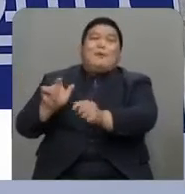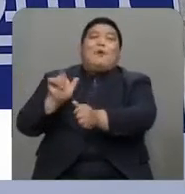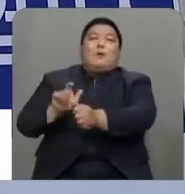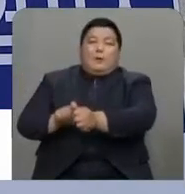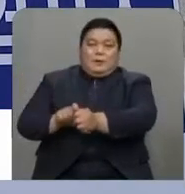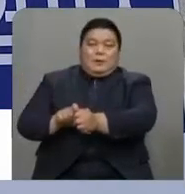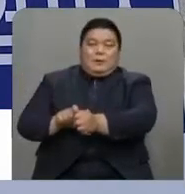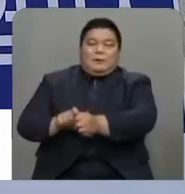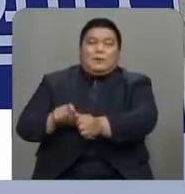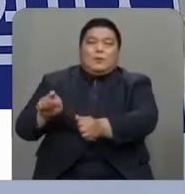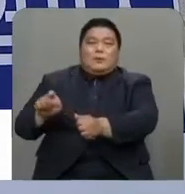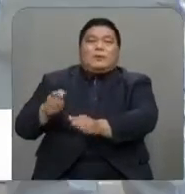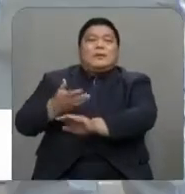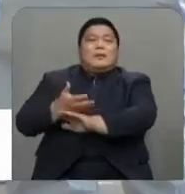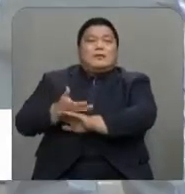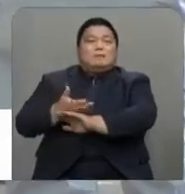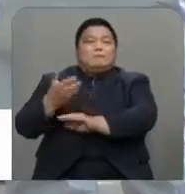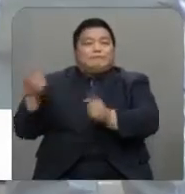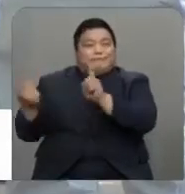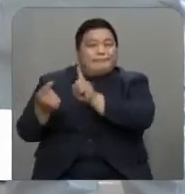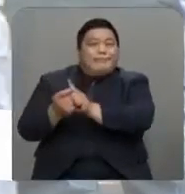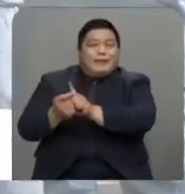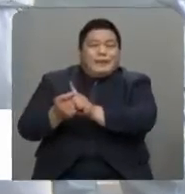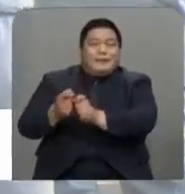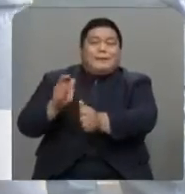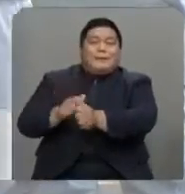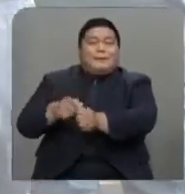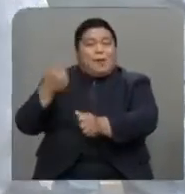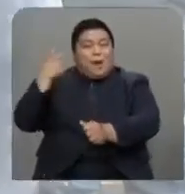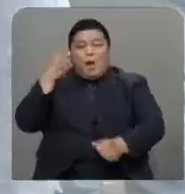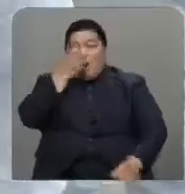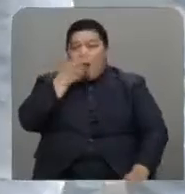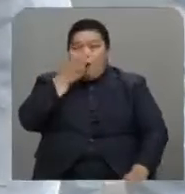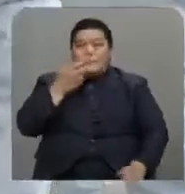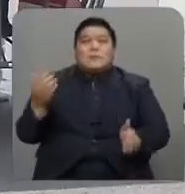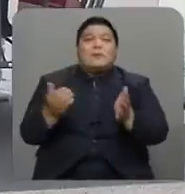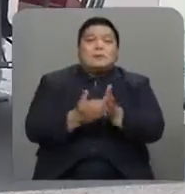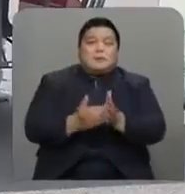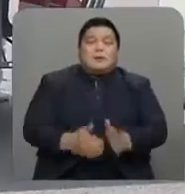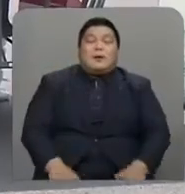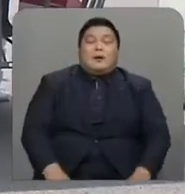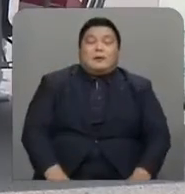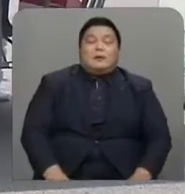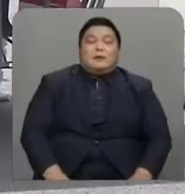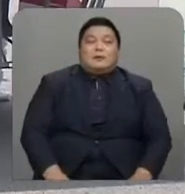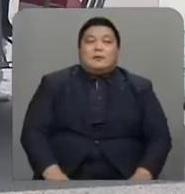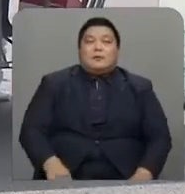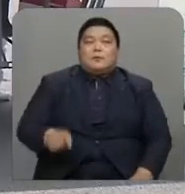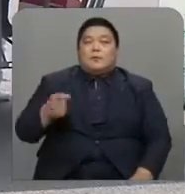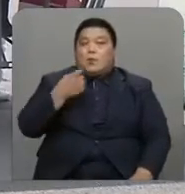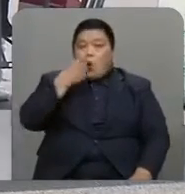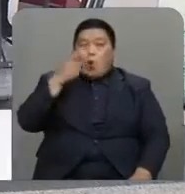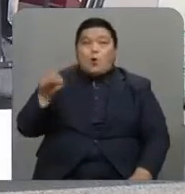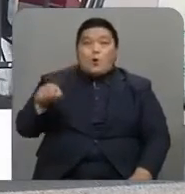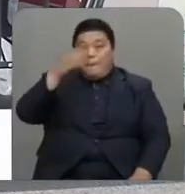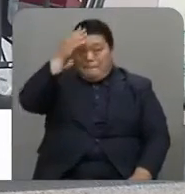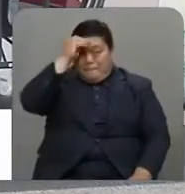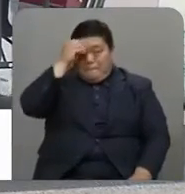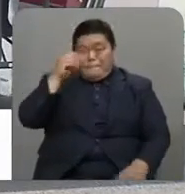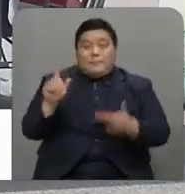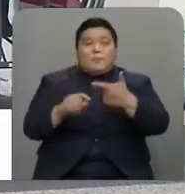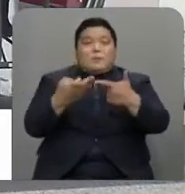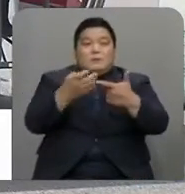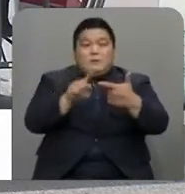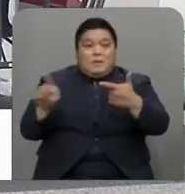확진 판정을 받은 외국인의 접촉자로 분류돼 어제 검사를 받았습니다. 속초 지역은 이달 14일부터 사적 모임이